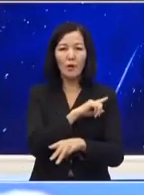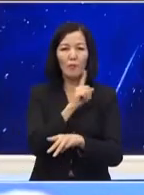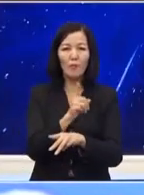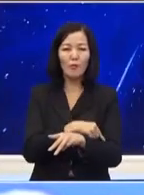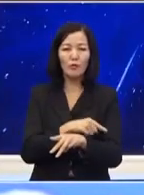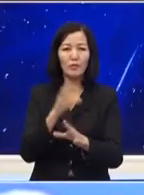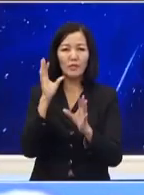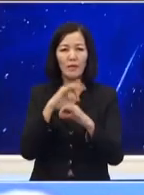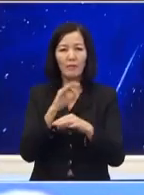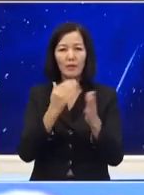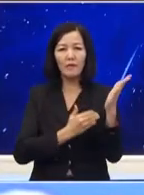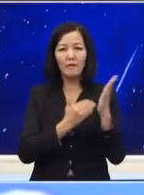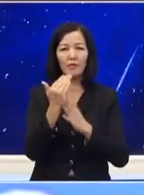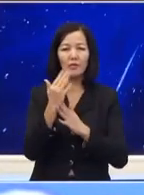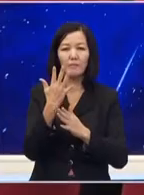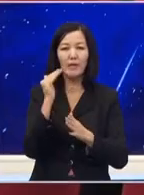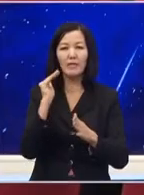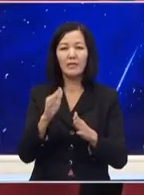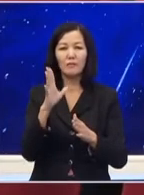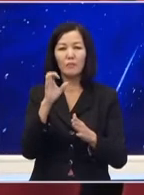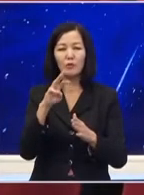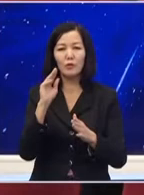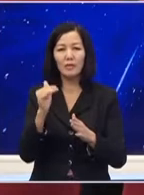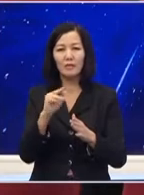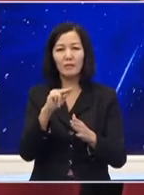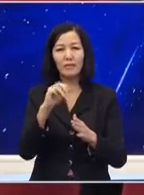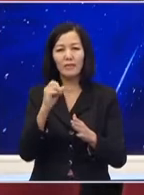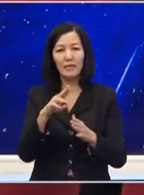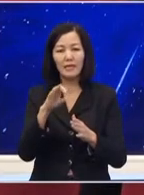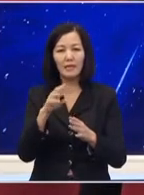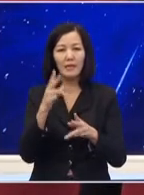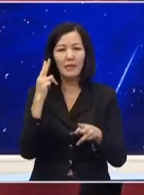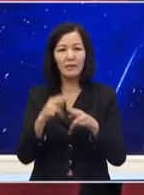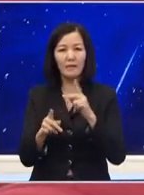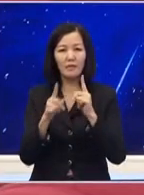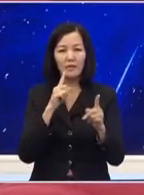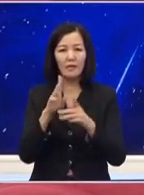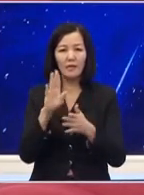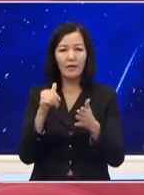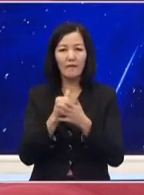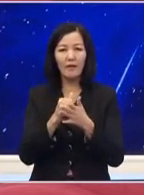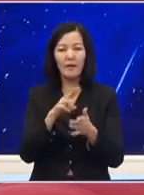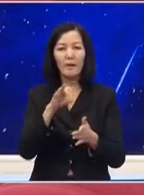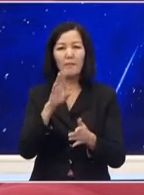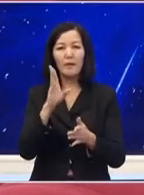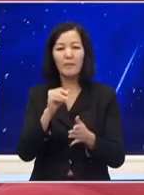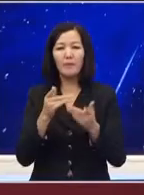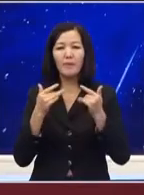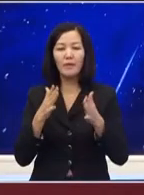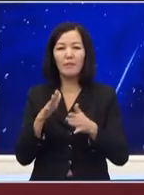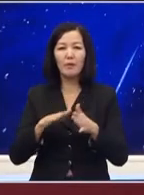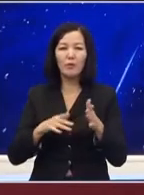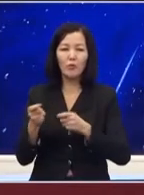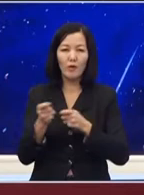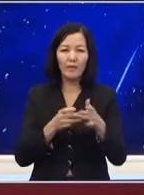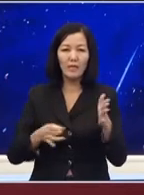ЖТСУ составляет свыше 5500 ПЦР-тестов. В завершении заседания глава правительства Аскар Мамин потребовал